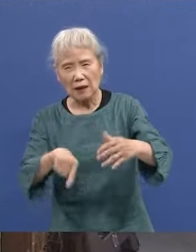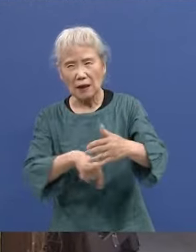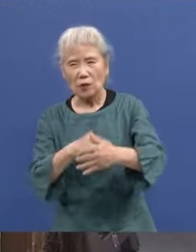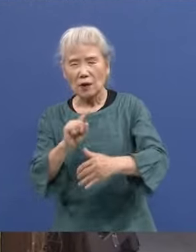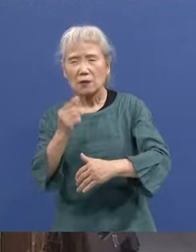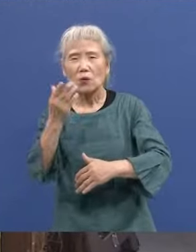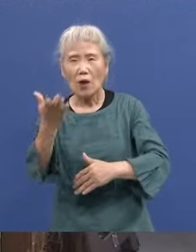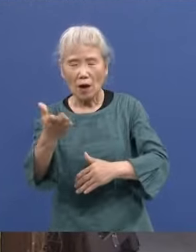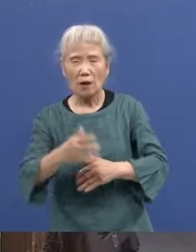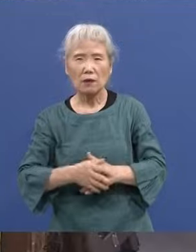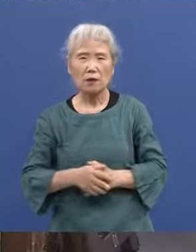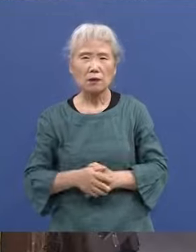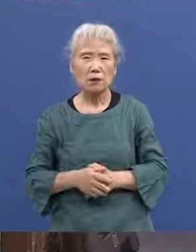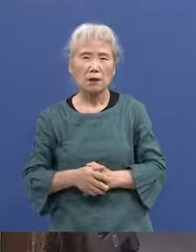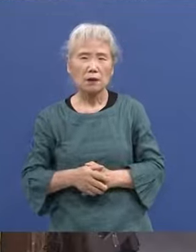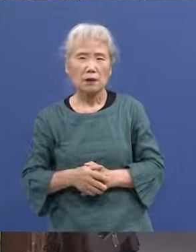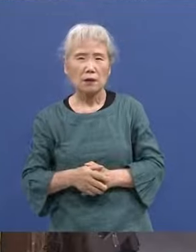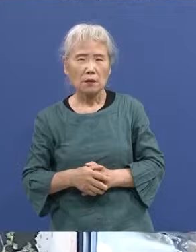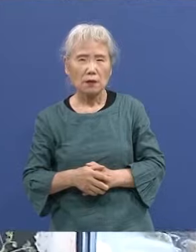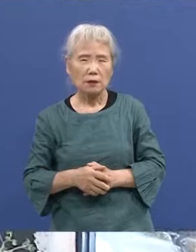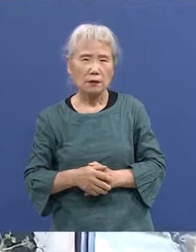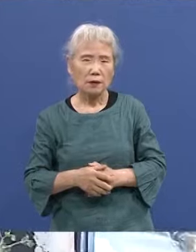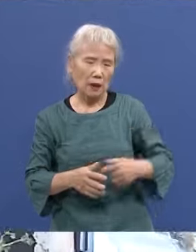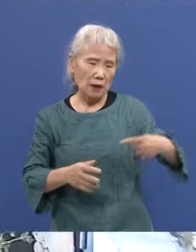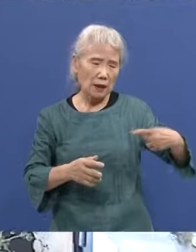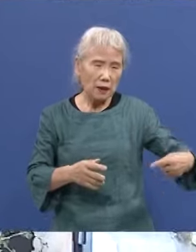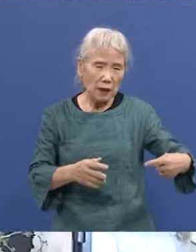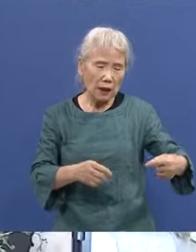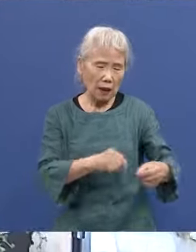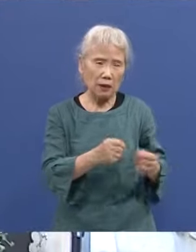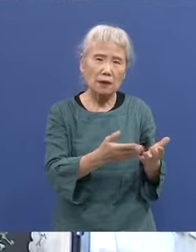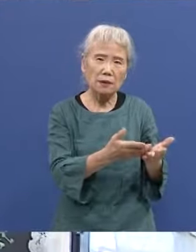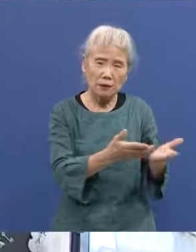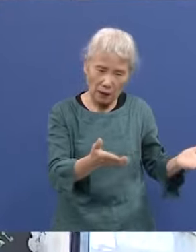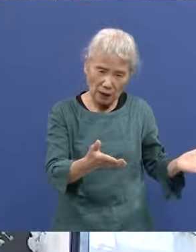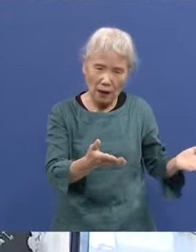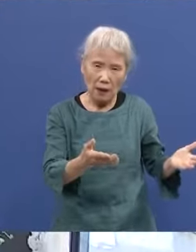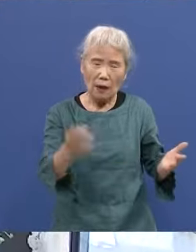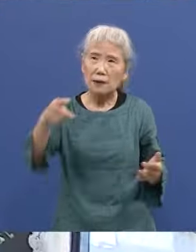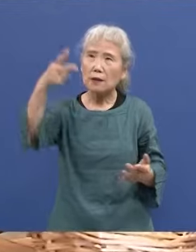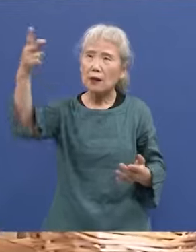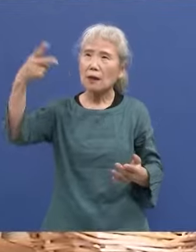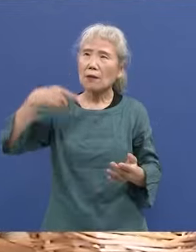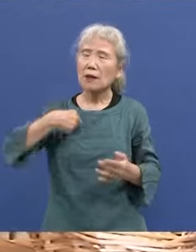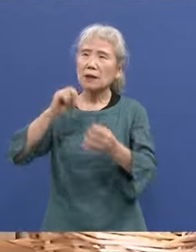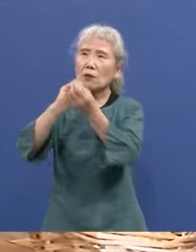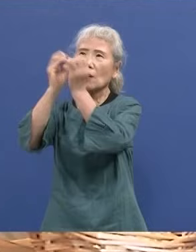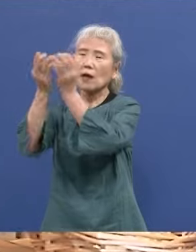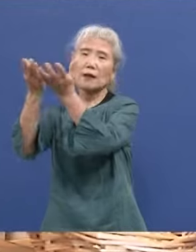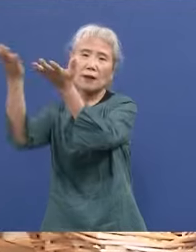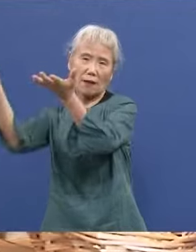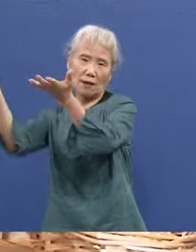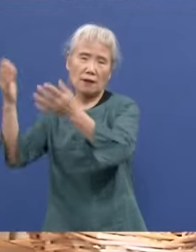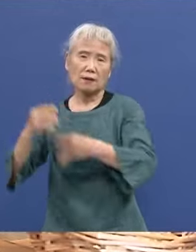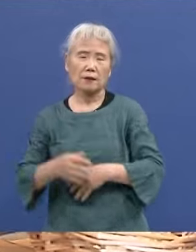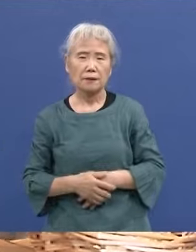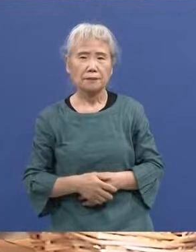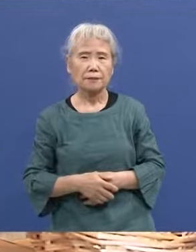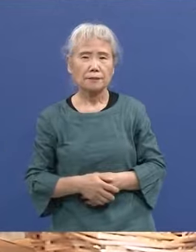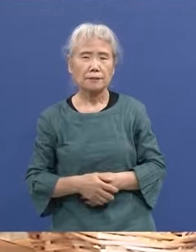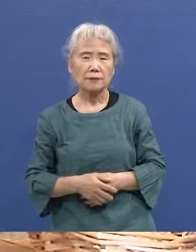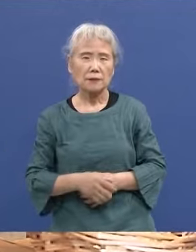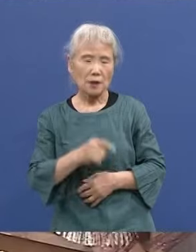か。 フラットプラスは1階が両親のカフェ、2階が私のフラワーショップになっているので